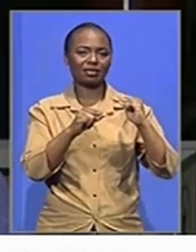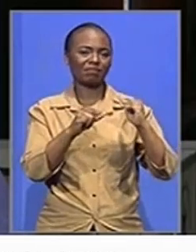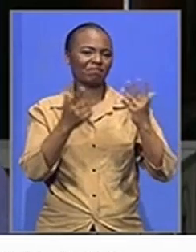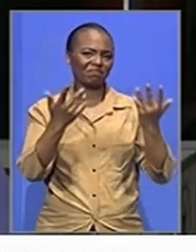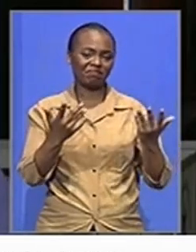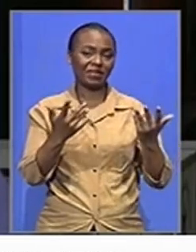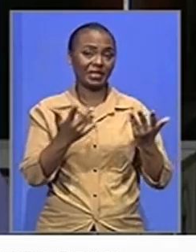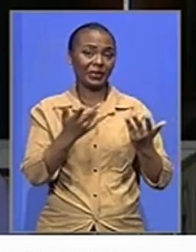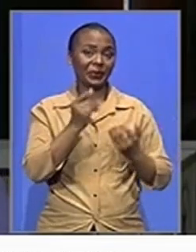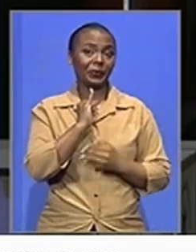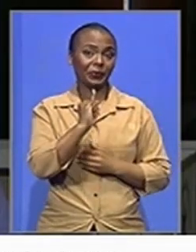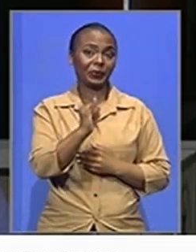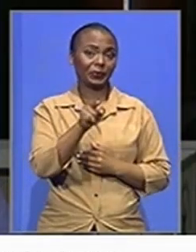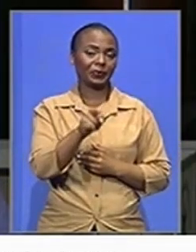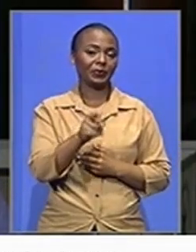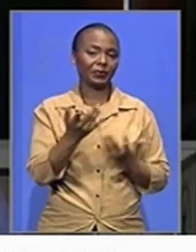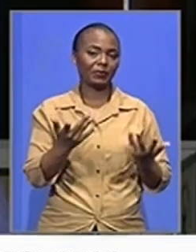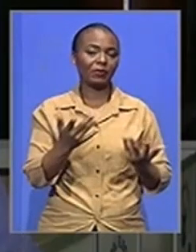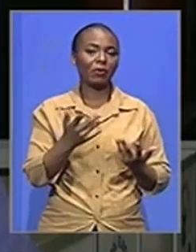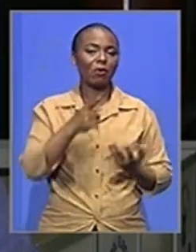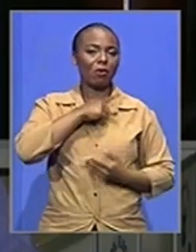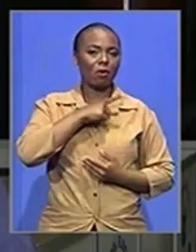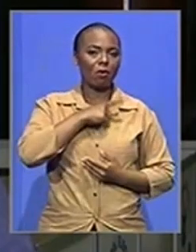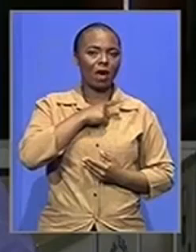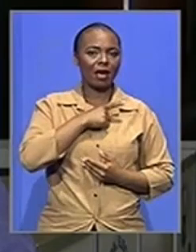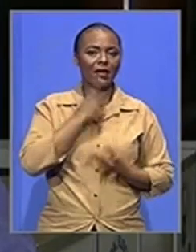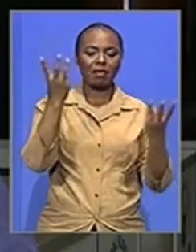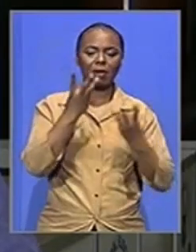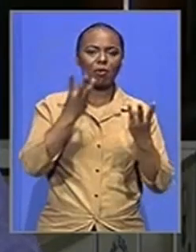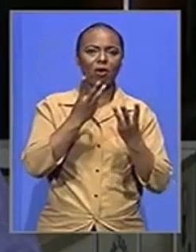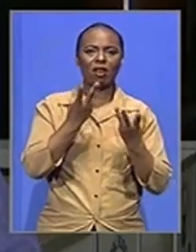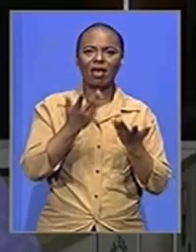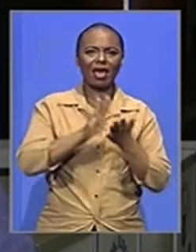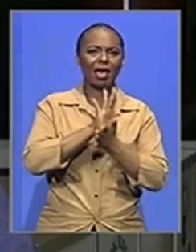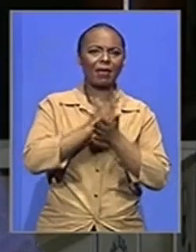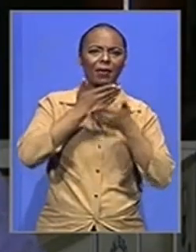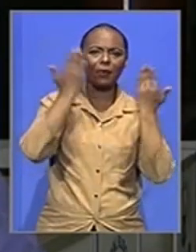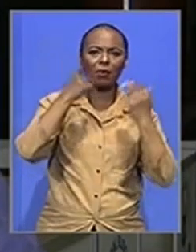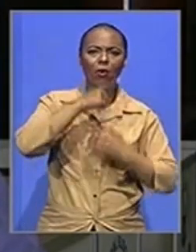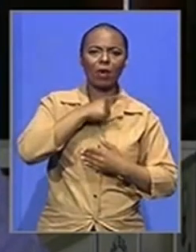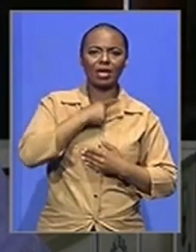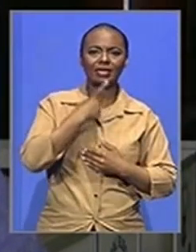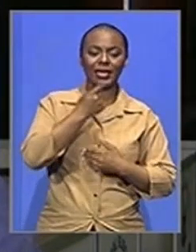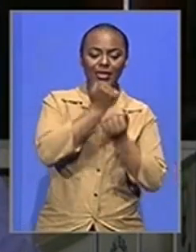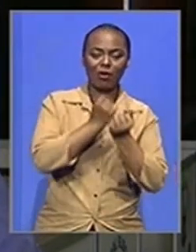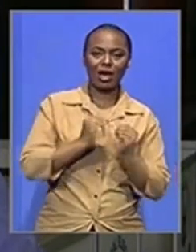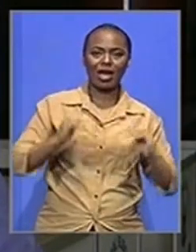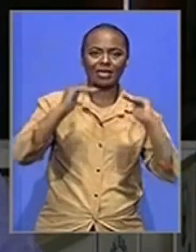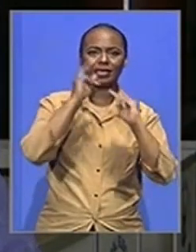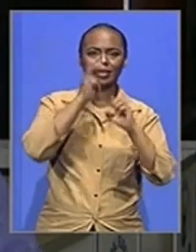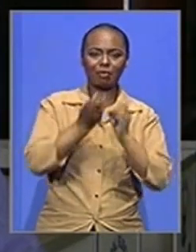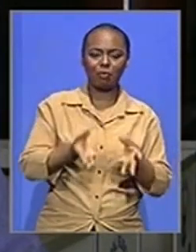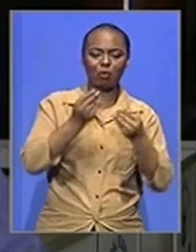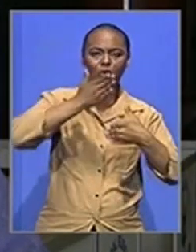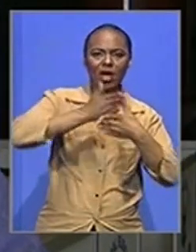under siege. Batho ha ba se kgotsofale gore democracy e tla tlisa mmereko, democracy e tla tlisa matlo, democracy e tla